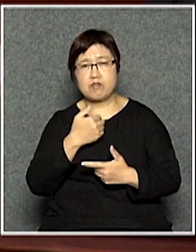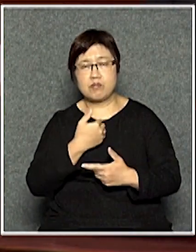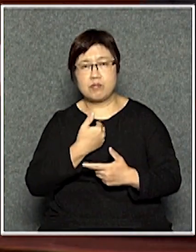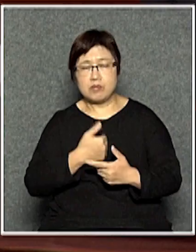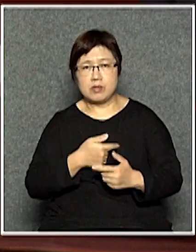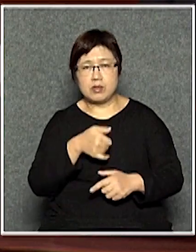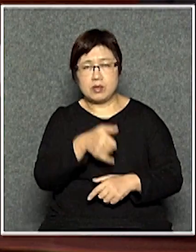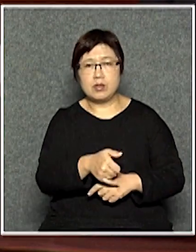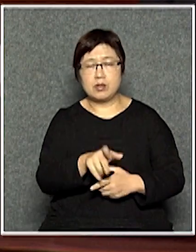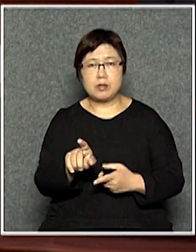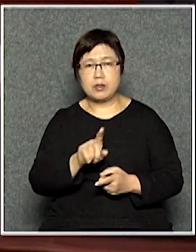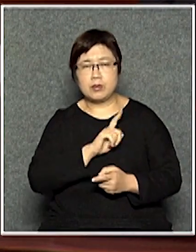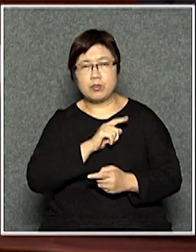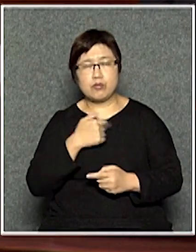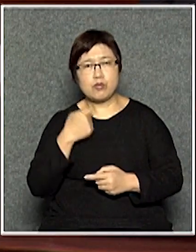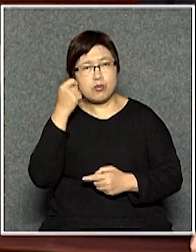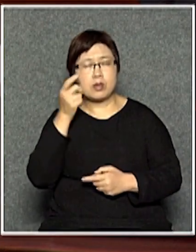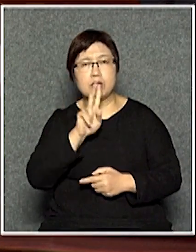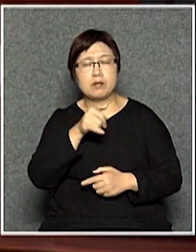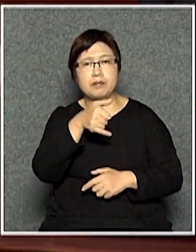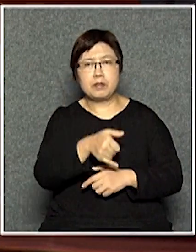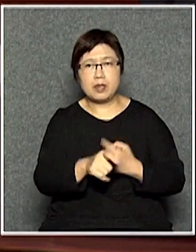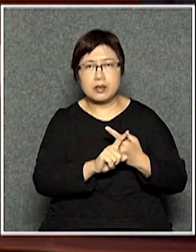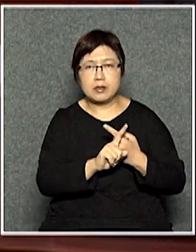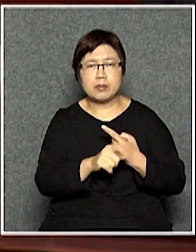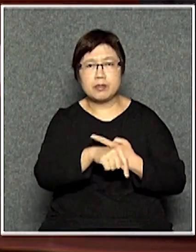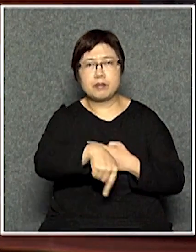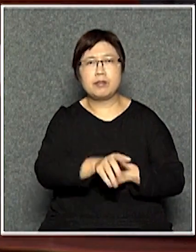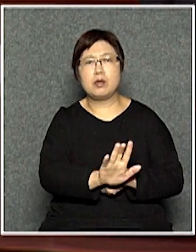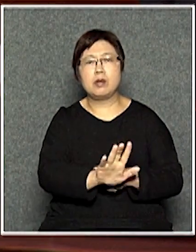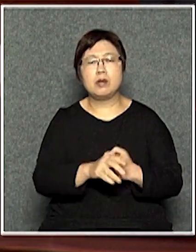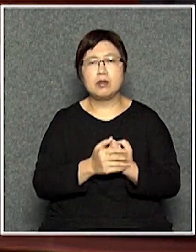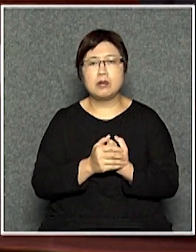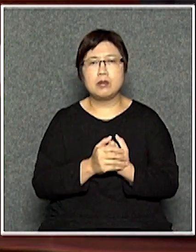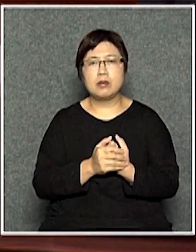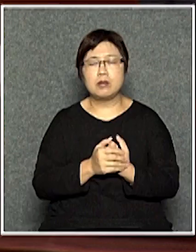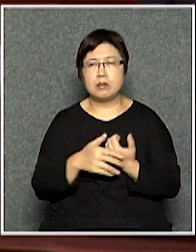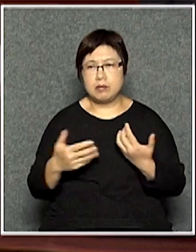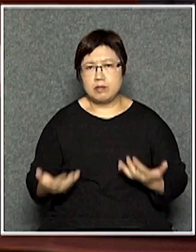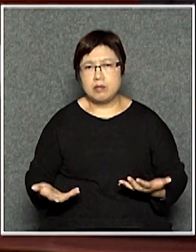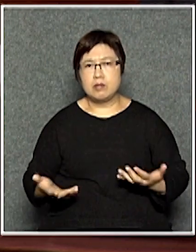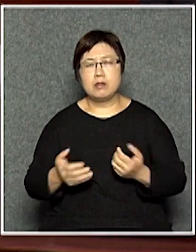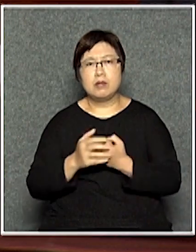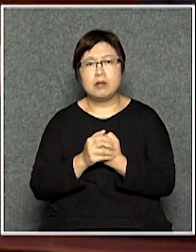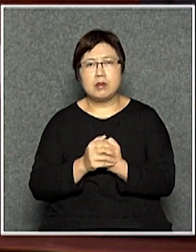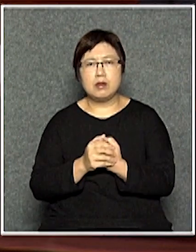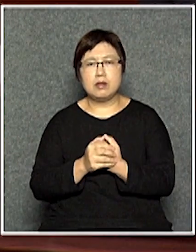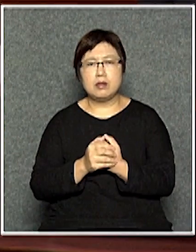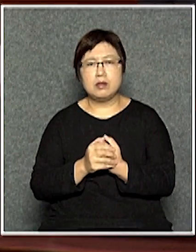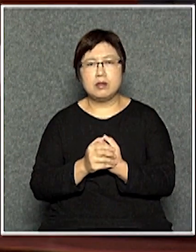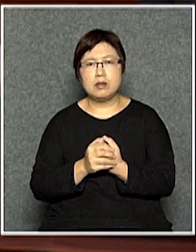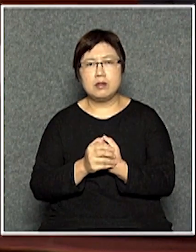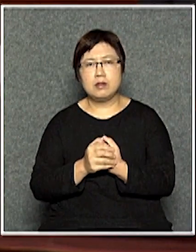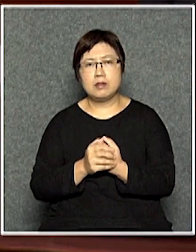之下，連淑女都不立危牆之下嘅。咁就講翻今次嘅彈劾鬧